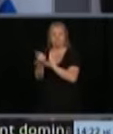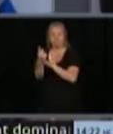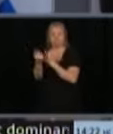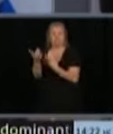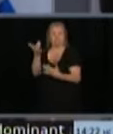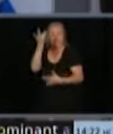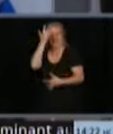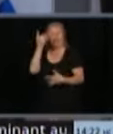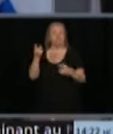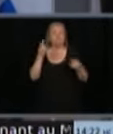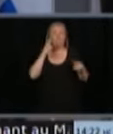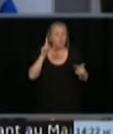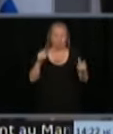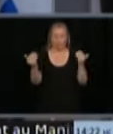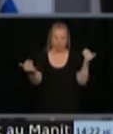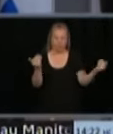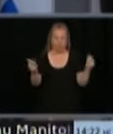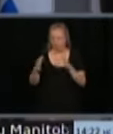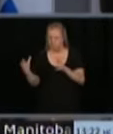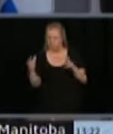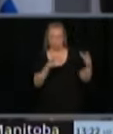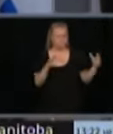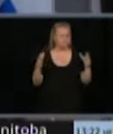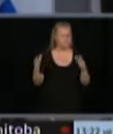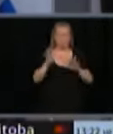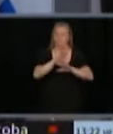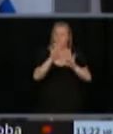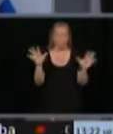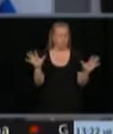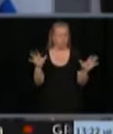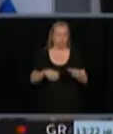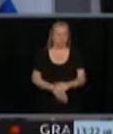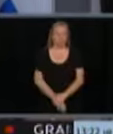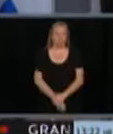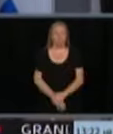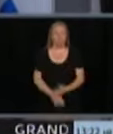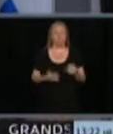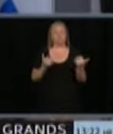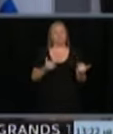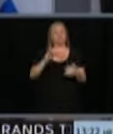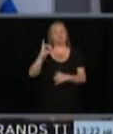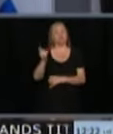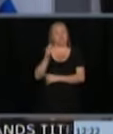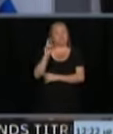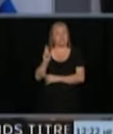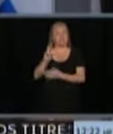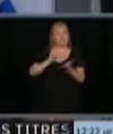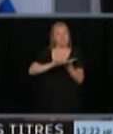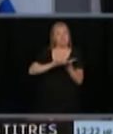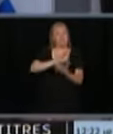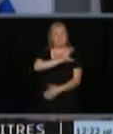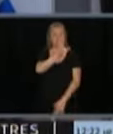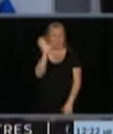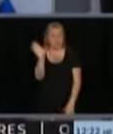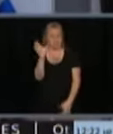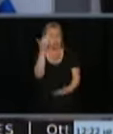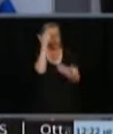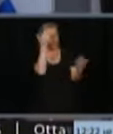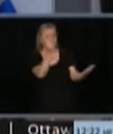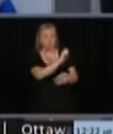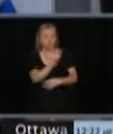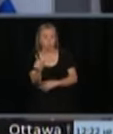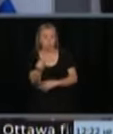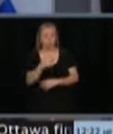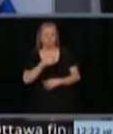nombre de chiffres. Jocelyne Richer, La Presse canadienne. Bonjour à tous. J'aimerais savoir quels sont précisément les